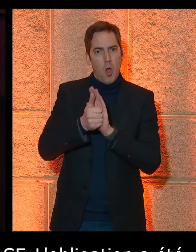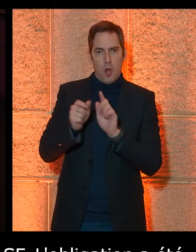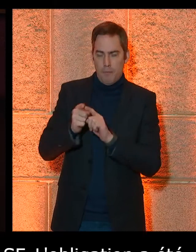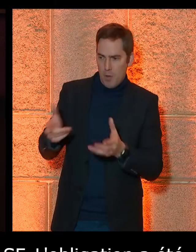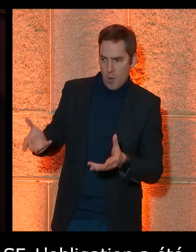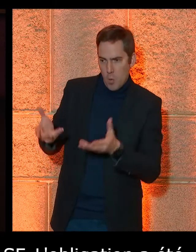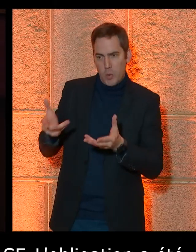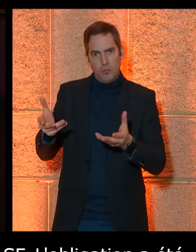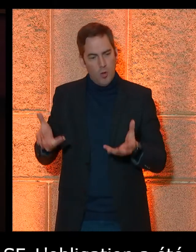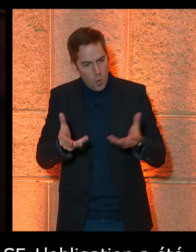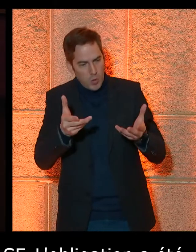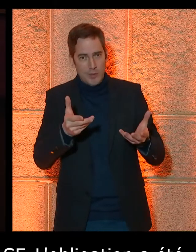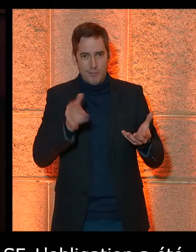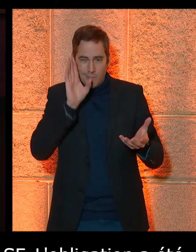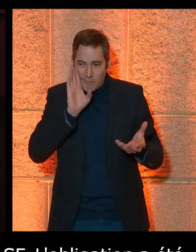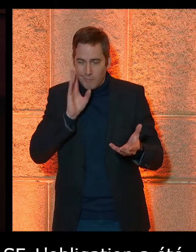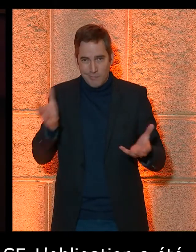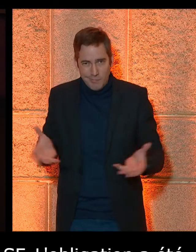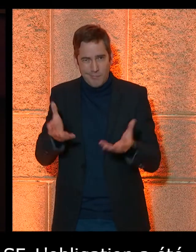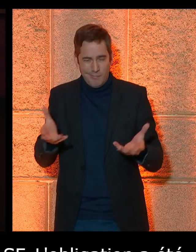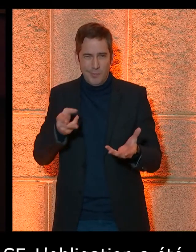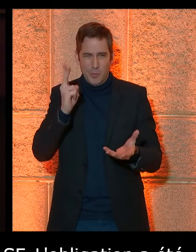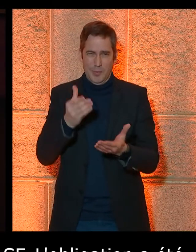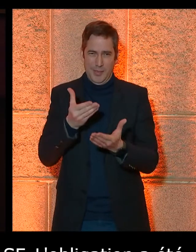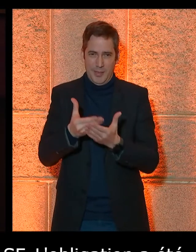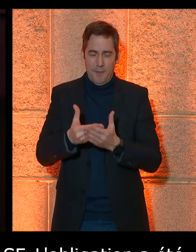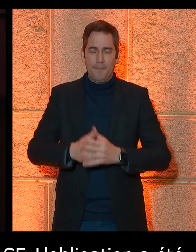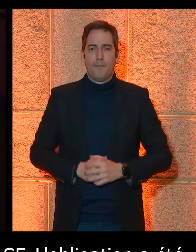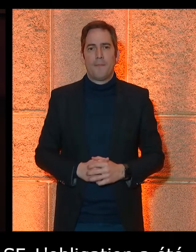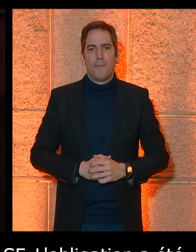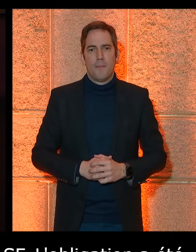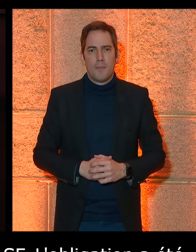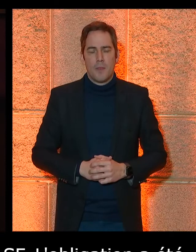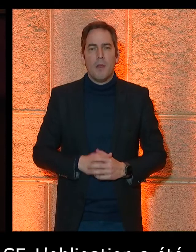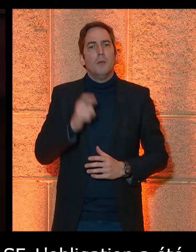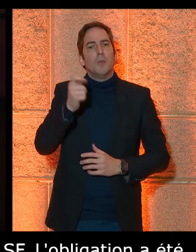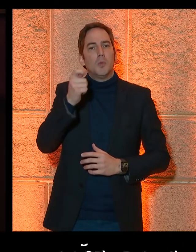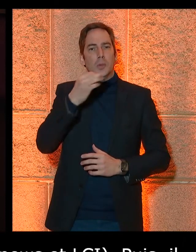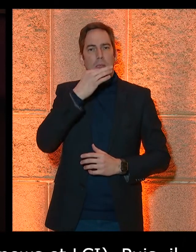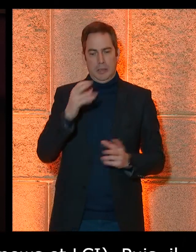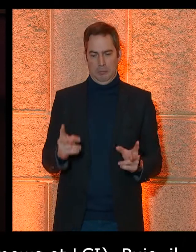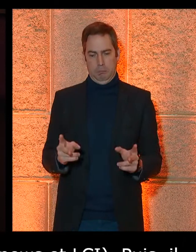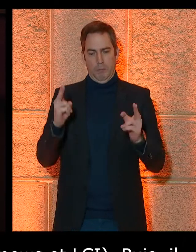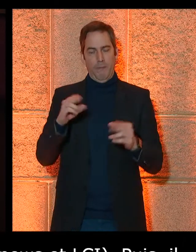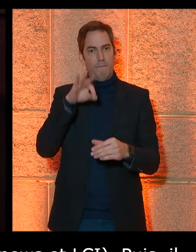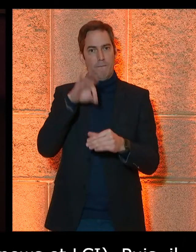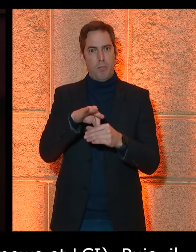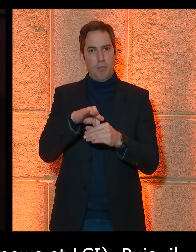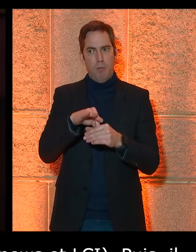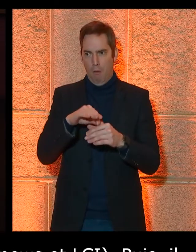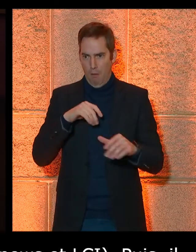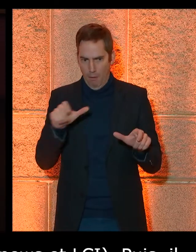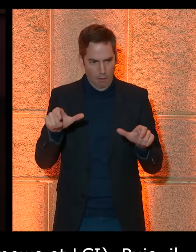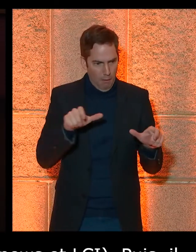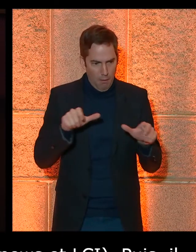loin si nécessaire. Et en dehors donc des périodes électorales, et il y a quelques semaines,